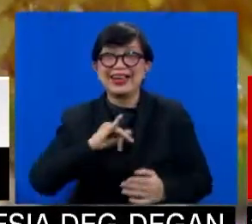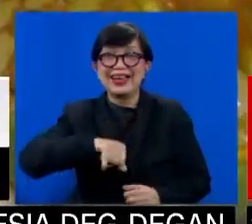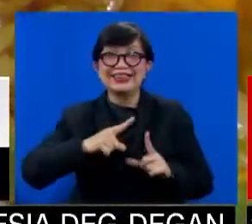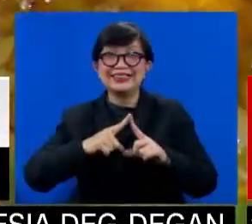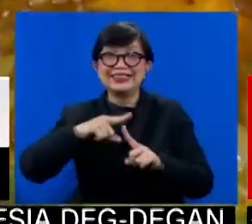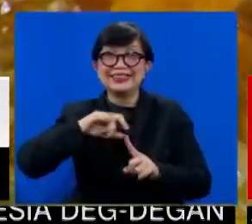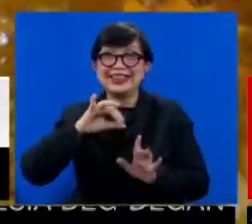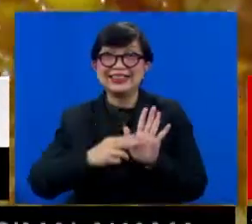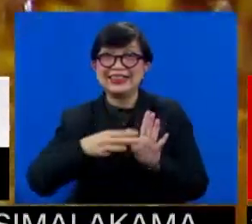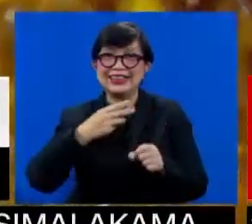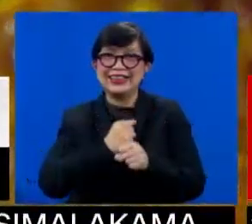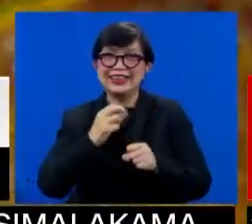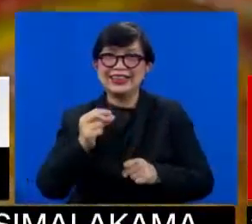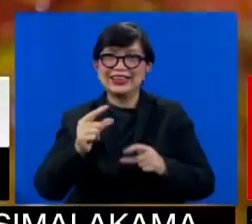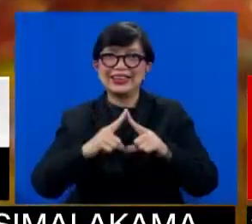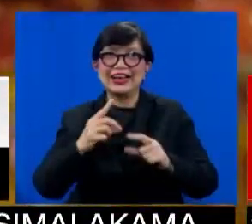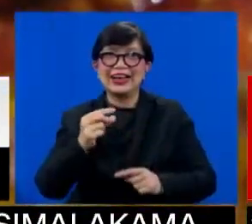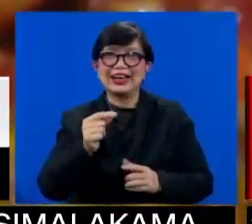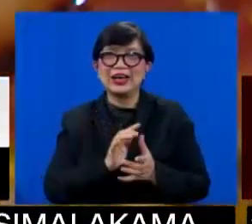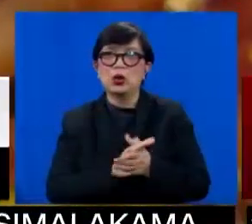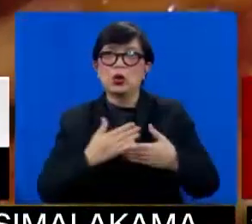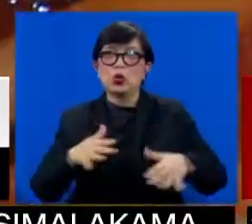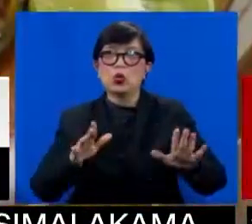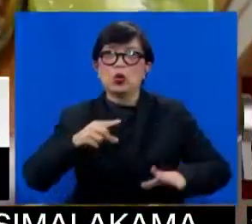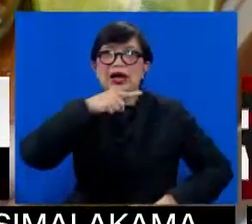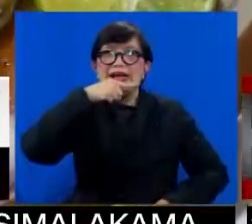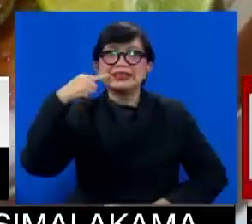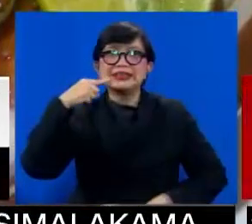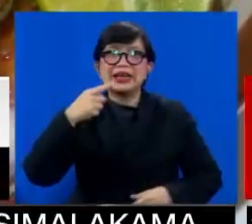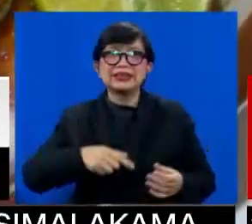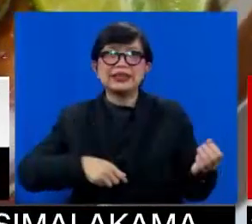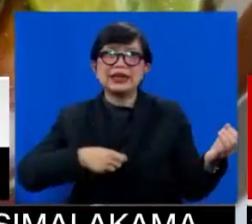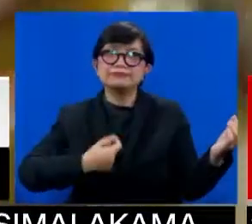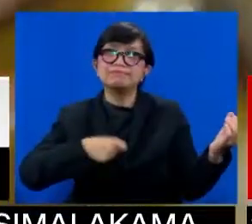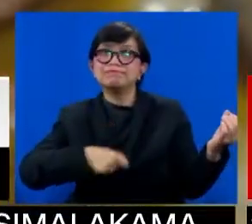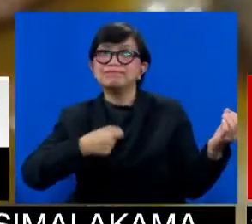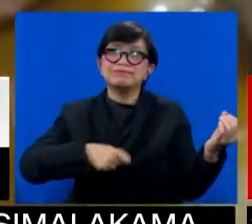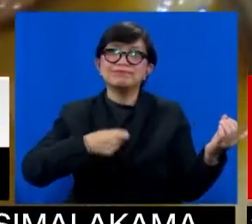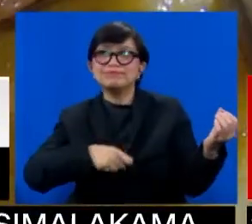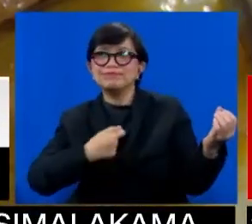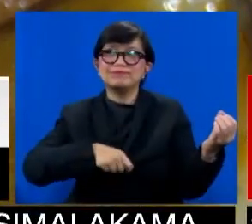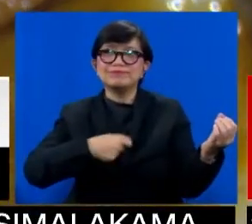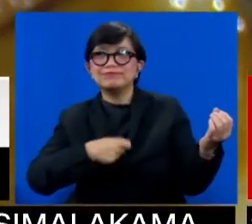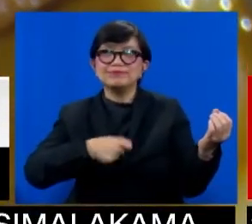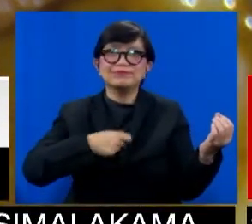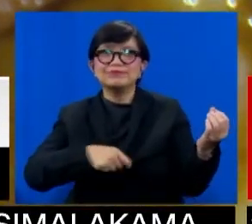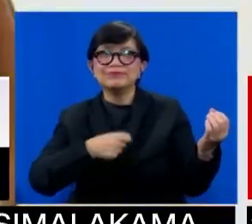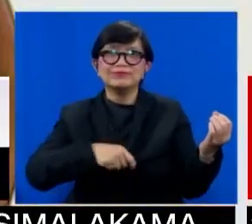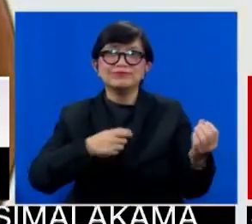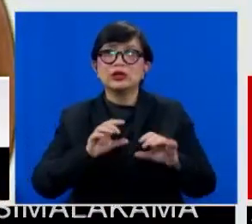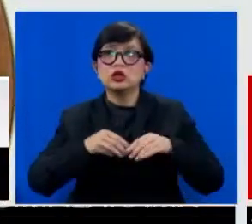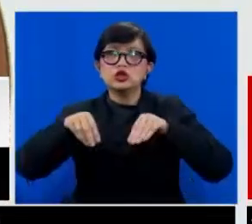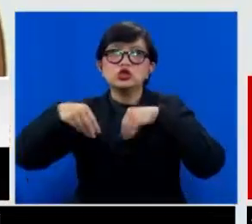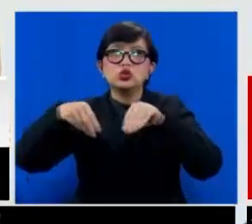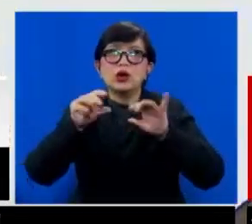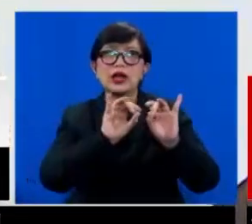Ini dia sate keroncong legendaris yang sudah buka dari tahun 1959. Menunya ada tongseng kambing, gulai kambing, dan